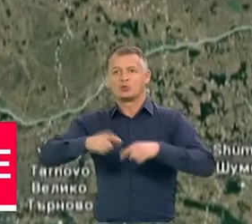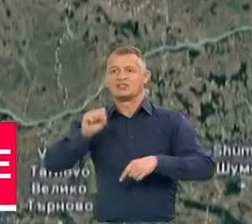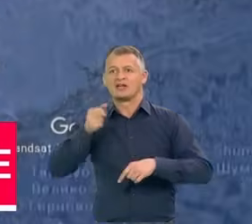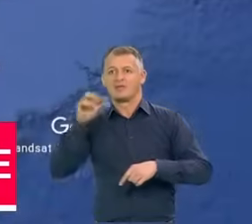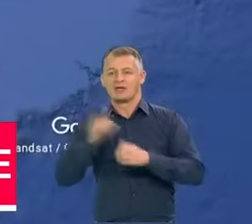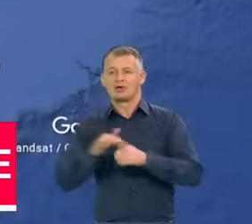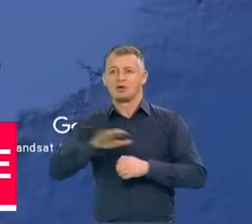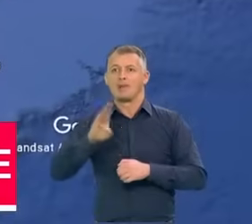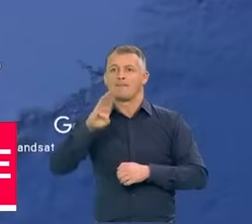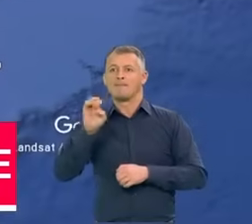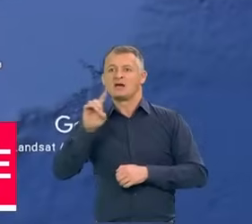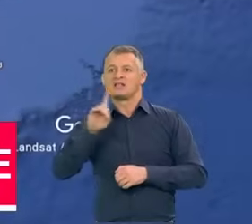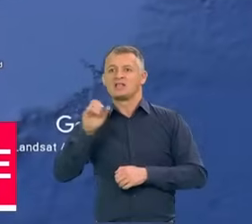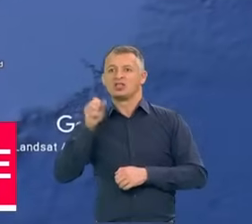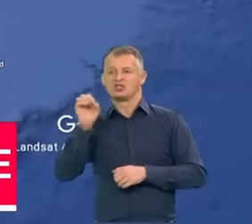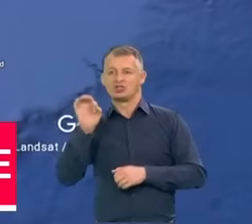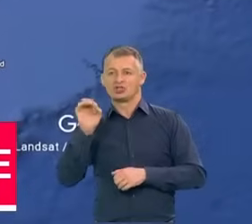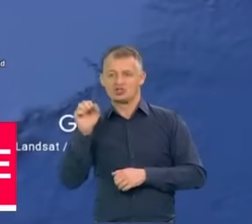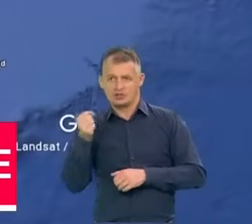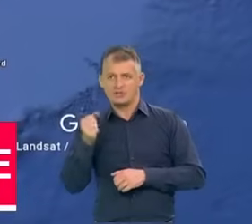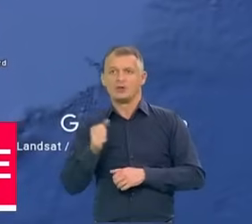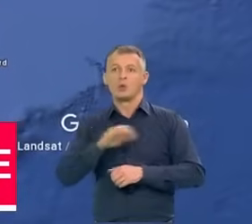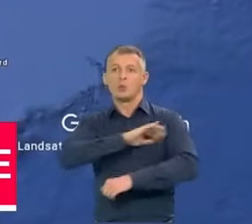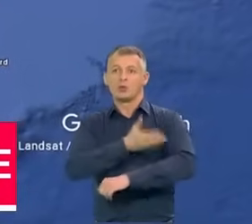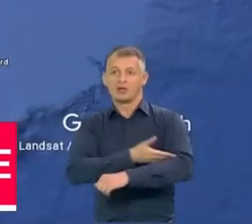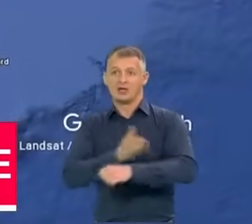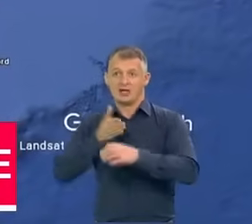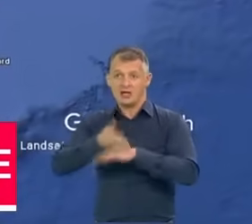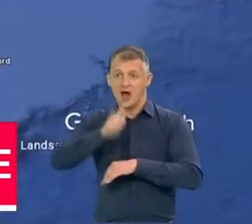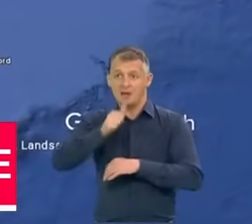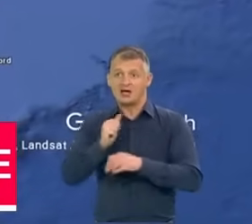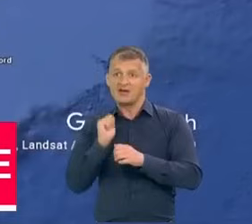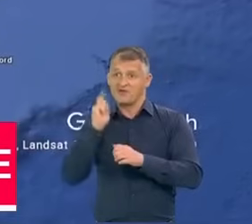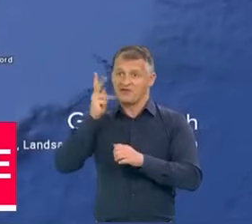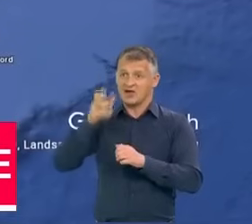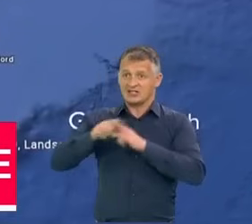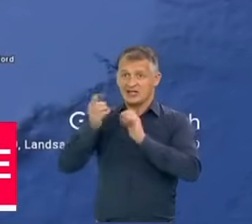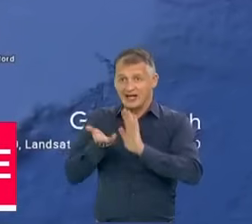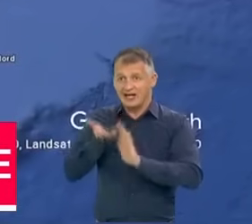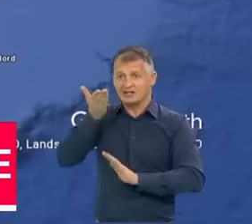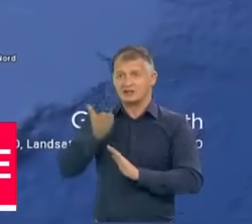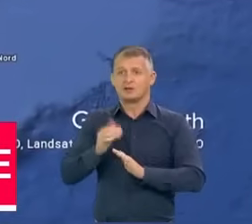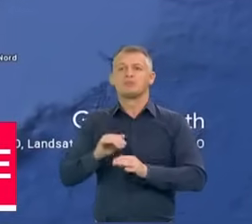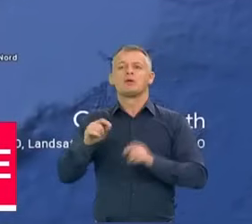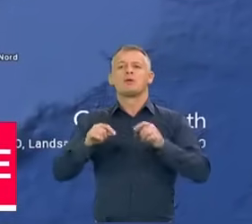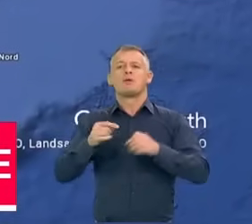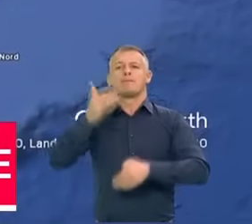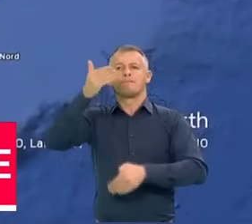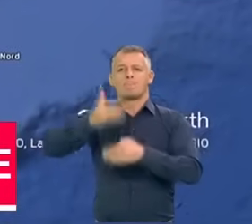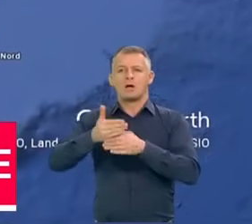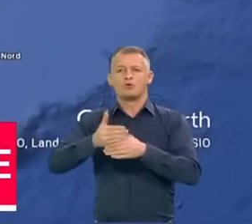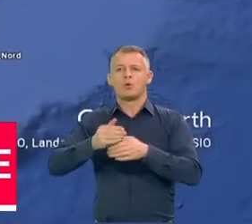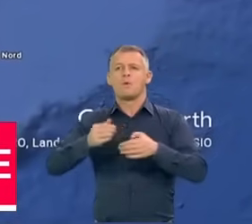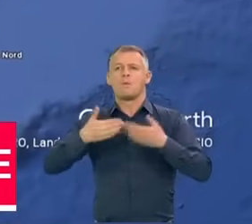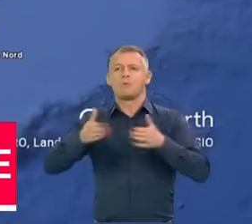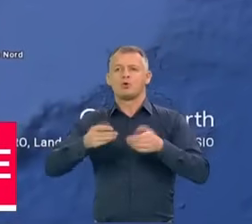Baziaș debitul cu care apa Dunării intră în țară crește de la o zi la alta barajul hidrocentralei Porțile de Fier nu a fost